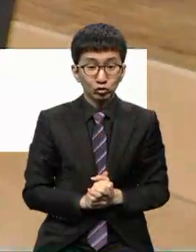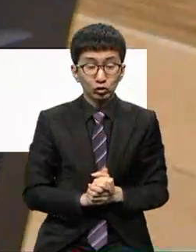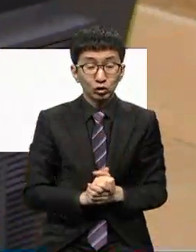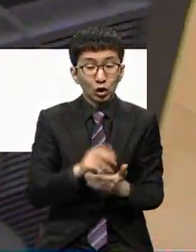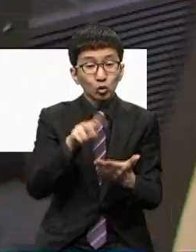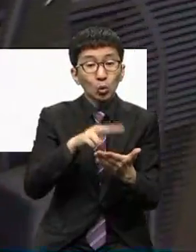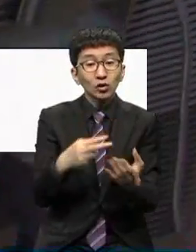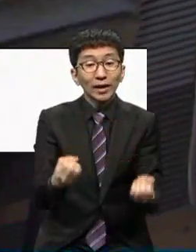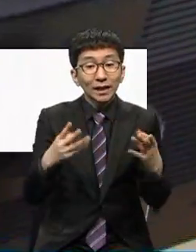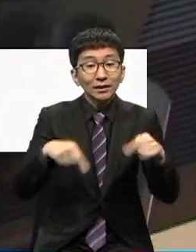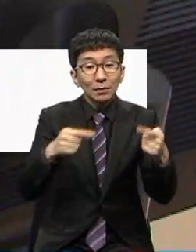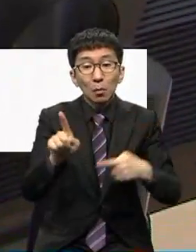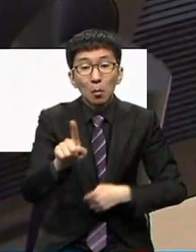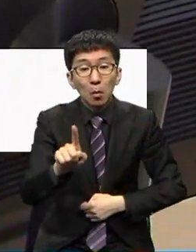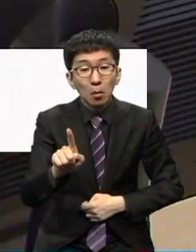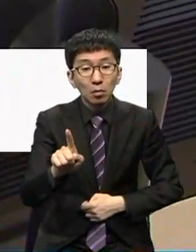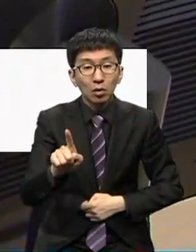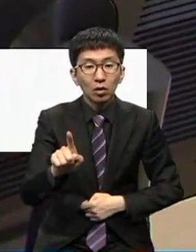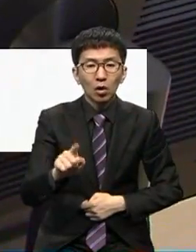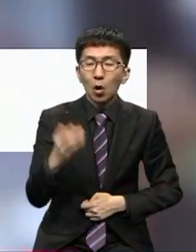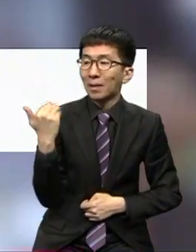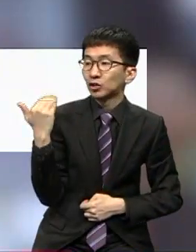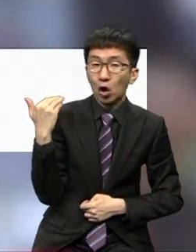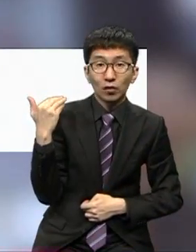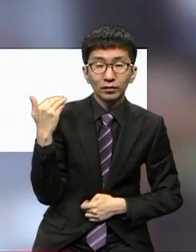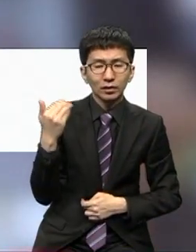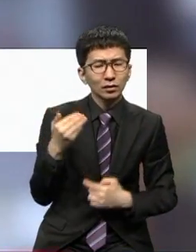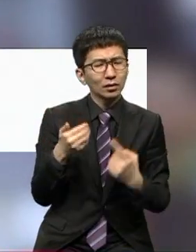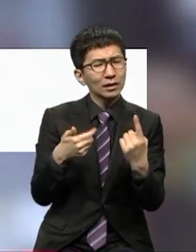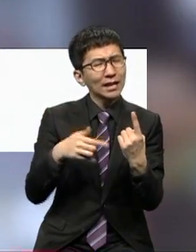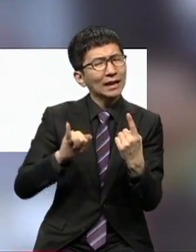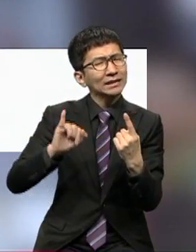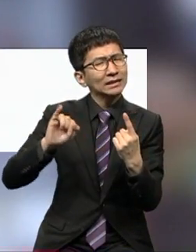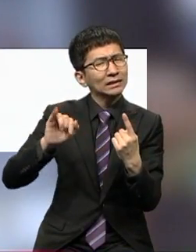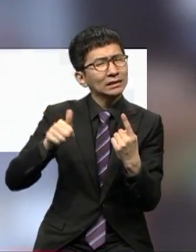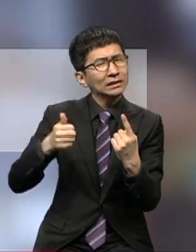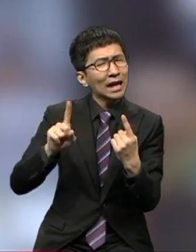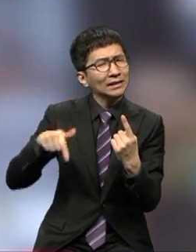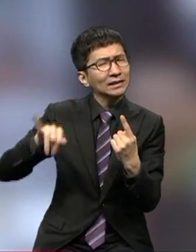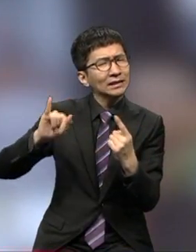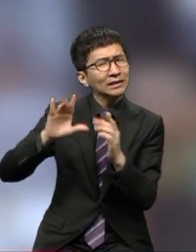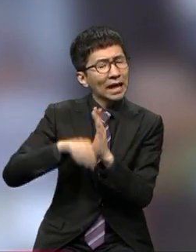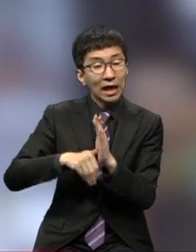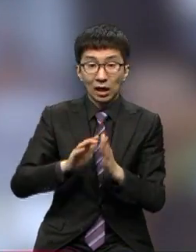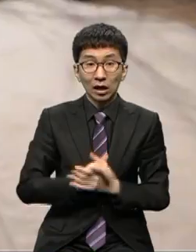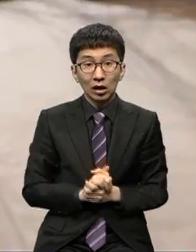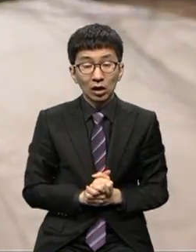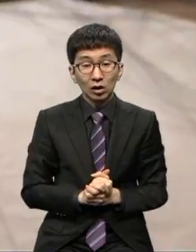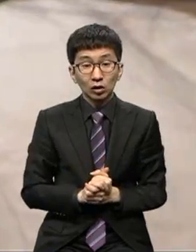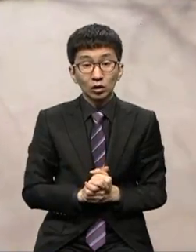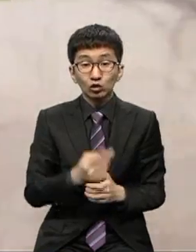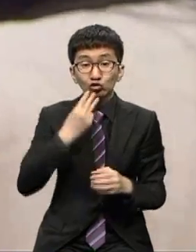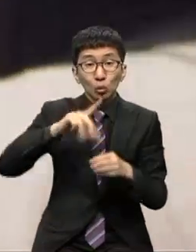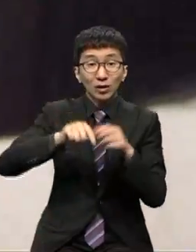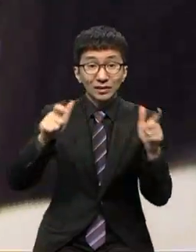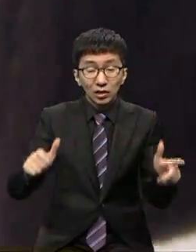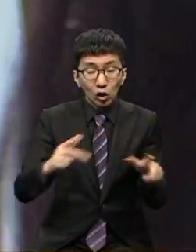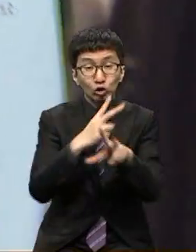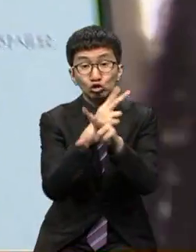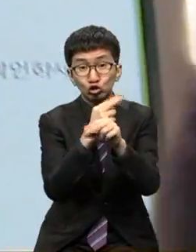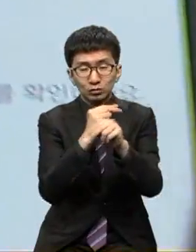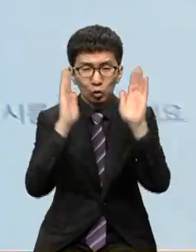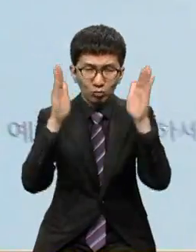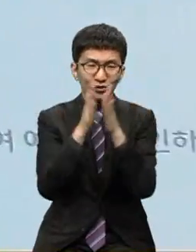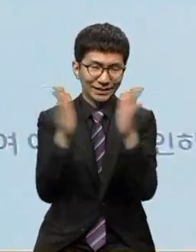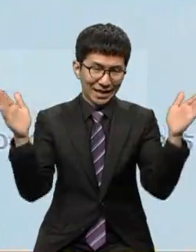뭐가 있을까요? 엄청 최근인데요. 한 3월 1학기 초에. 수도권 학교들이 전면 원격 수업에 들어간